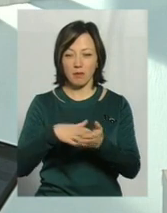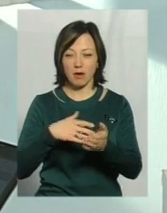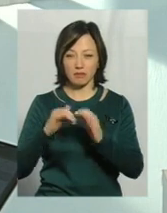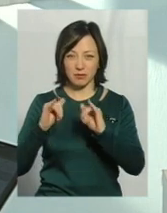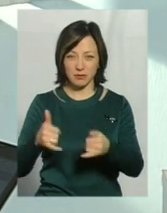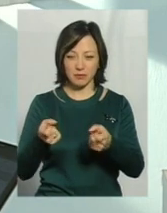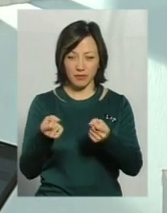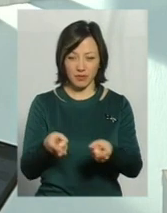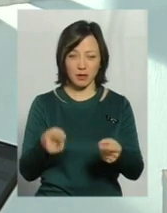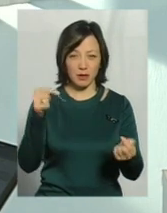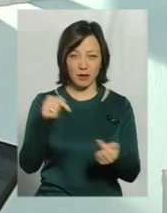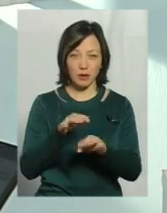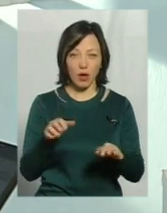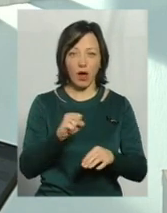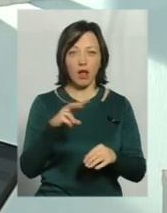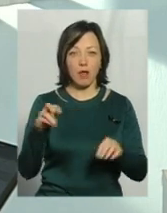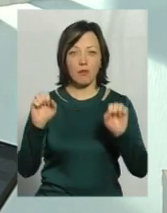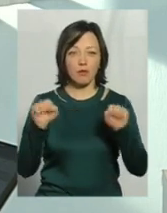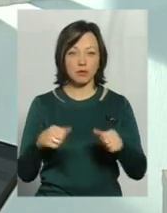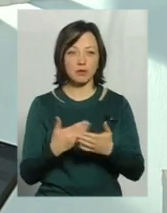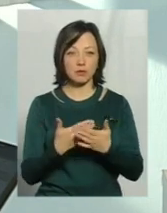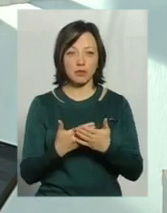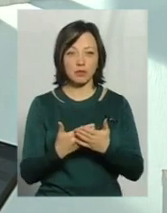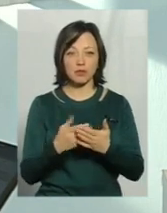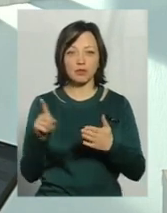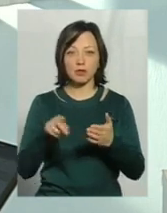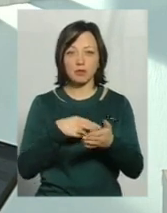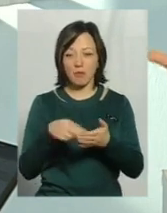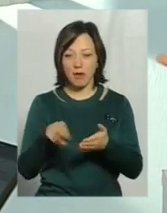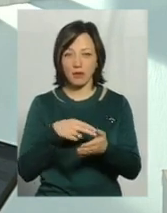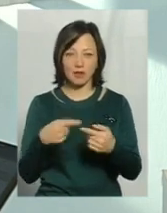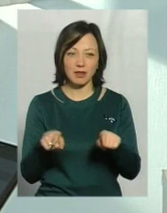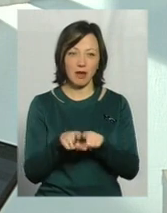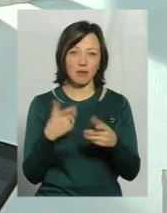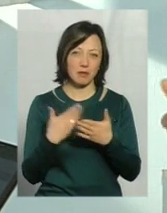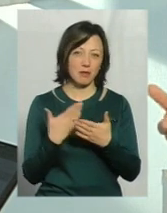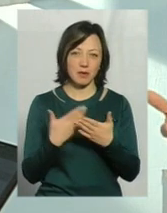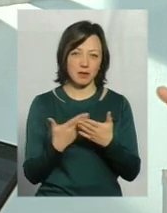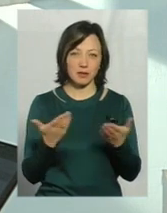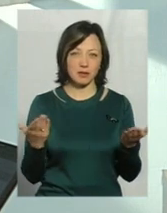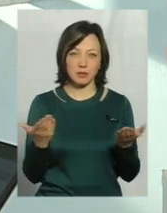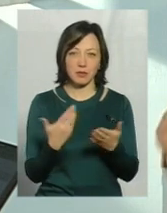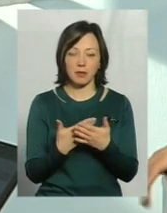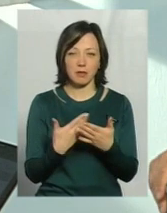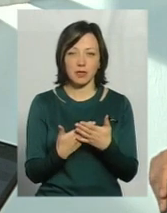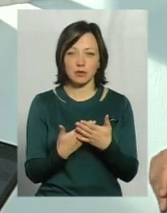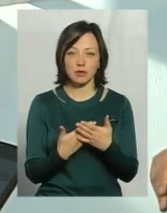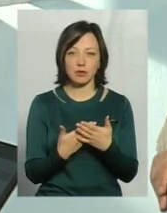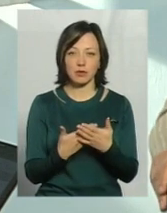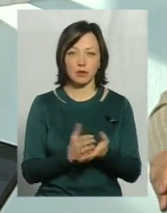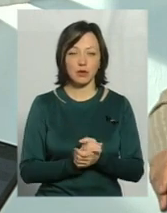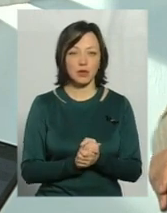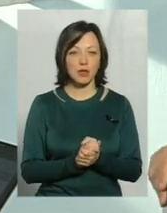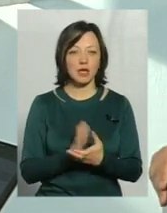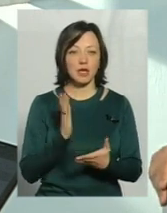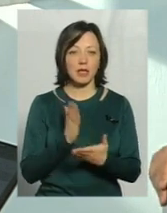не підходить, от, але його можна щось змащувати тим мастилом. Це я так на пальцях розказую. Це,